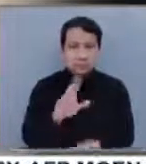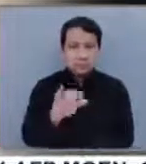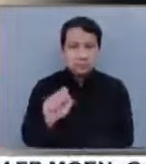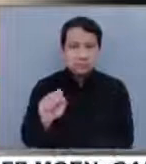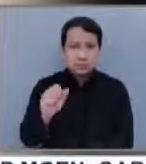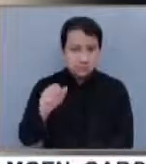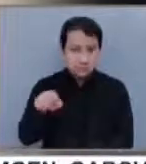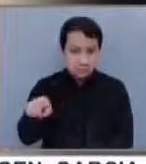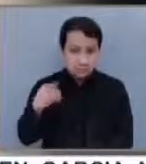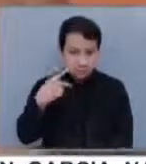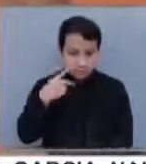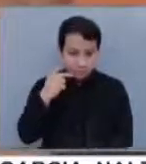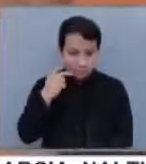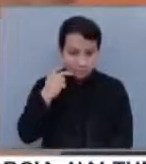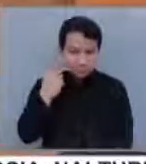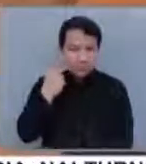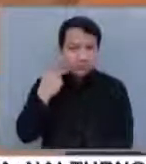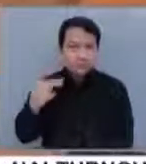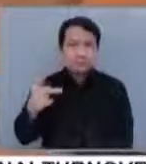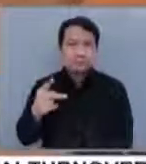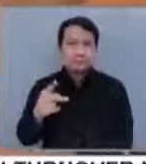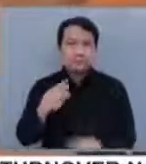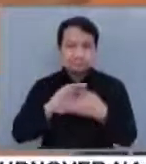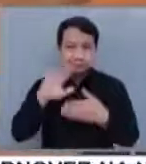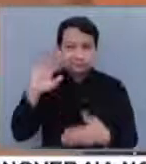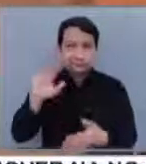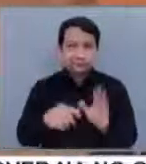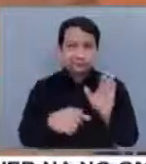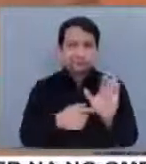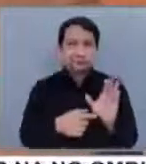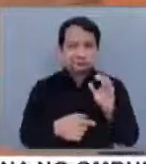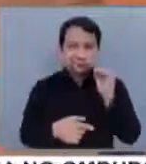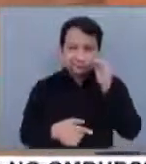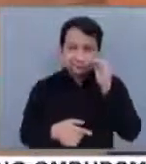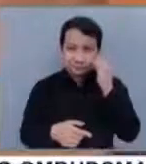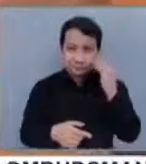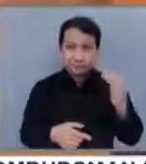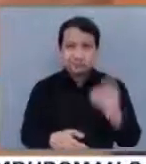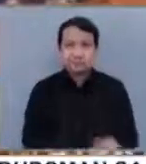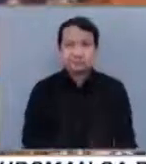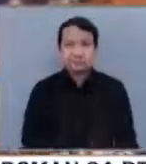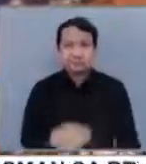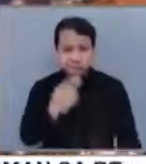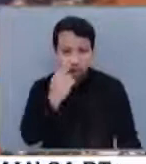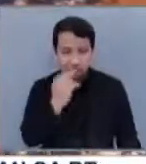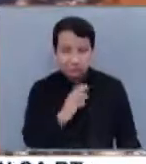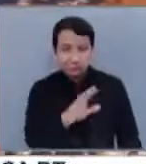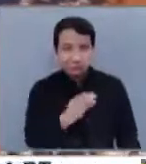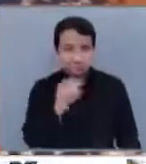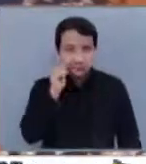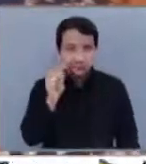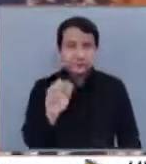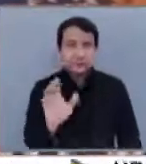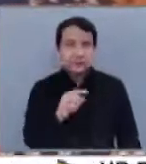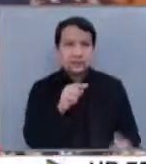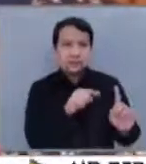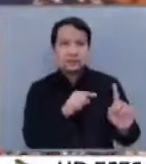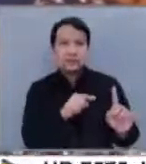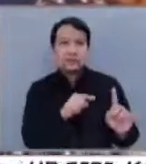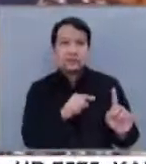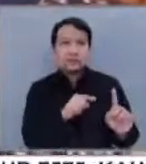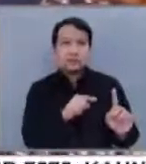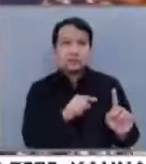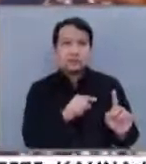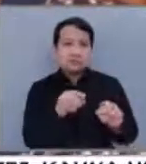Padilla. Sa vlog ng comedian talent manager na si Oji Diaz, biniro si Anderson ni Diaz na baka siya mismo ang nagpakalat